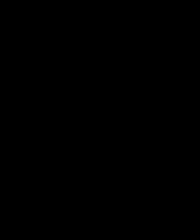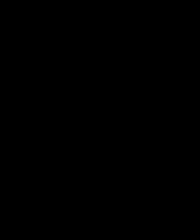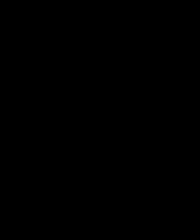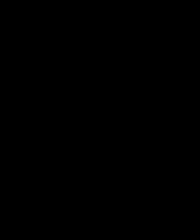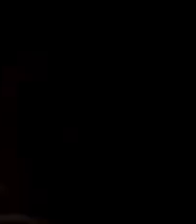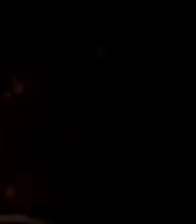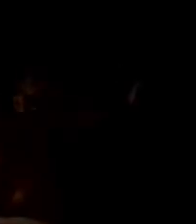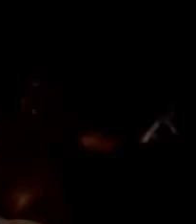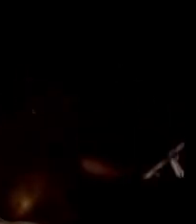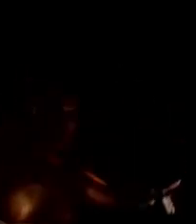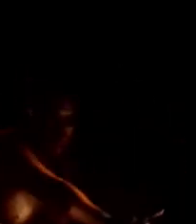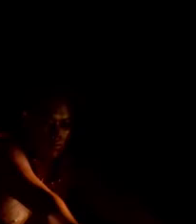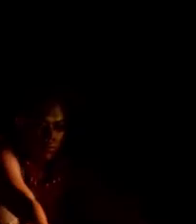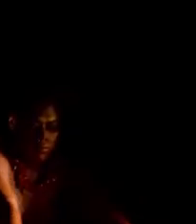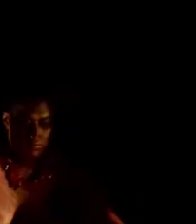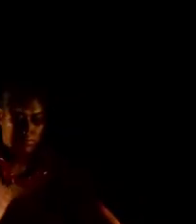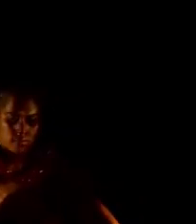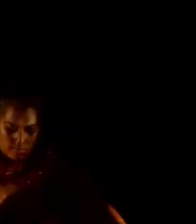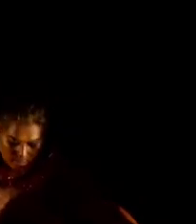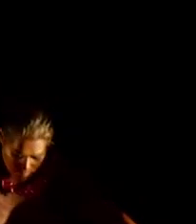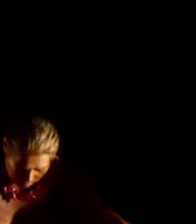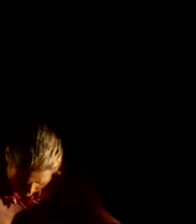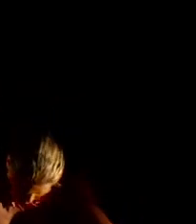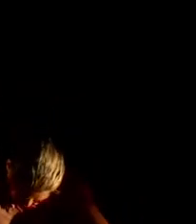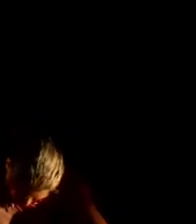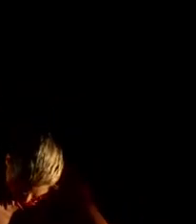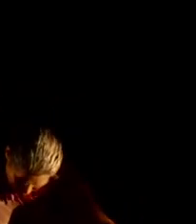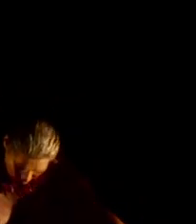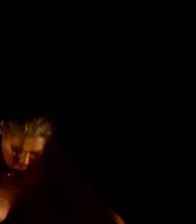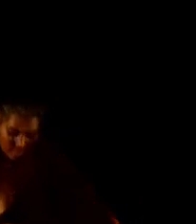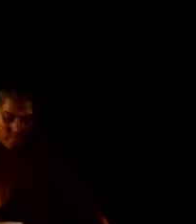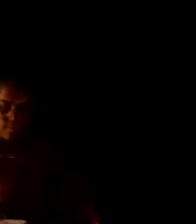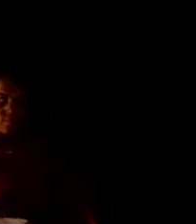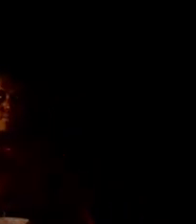o au a maata mā, a wā, a lau ma o ta lea.